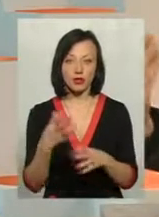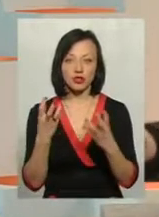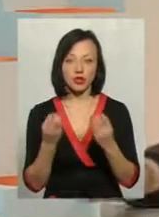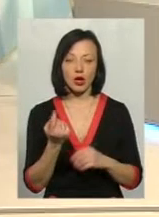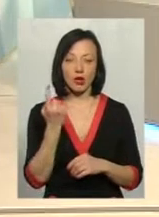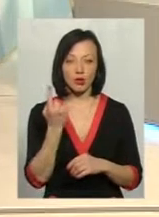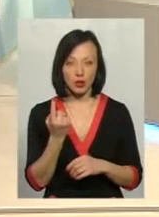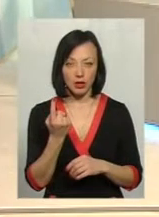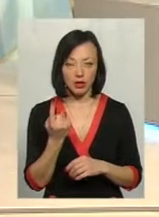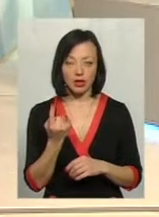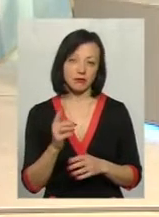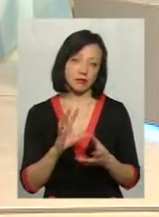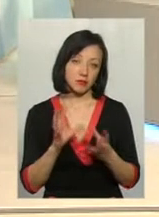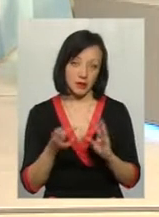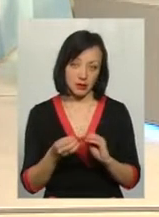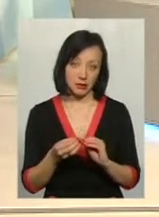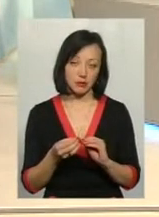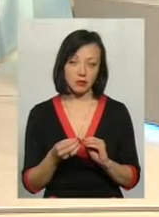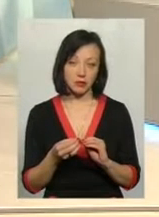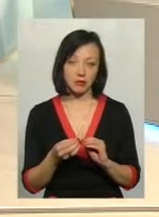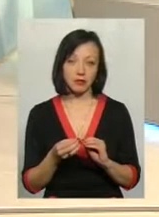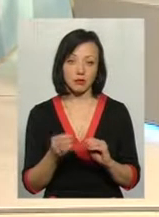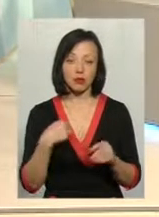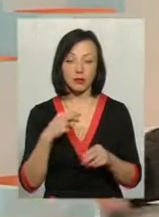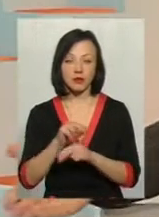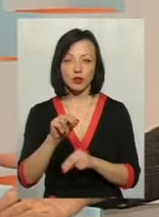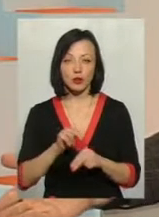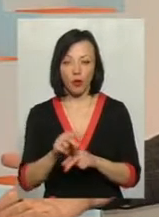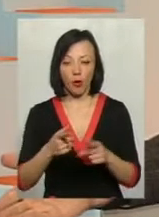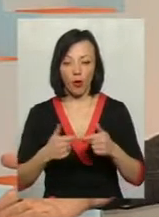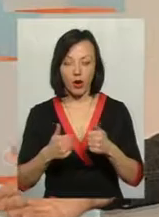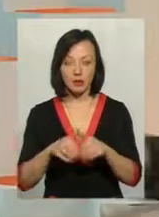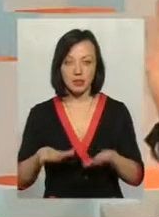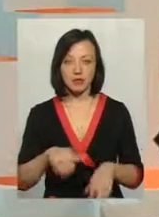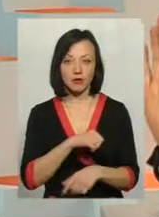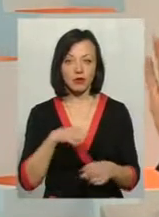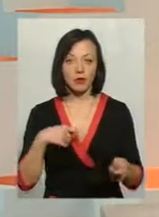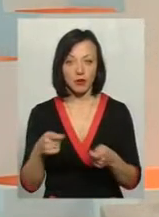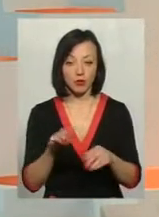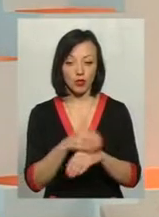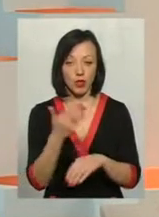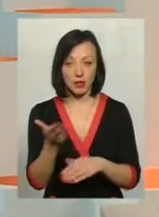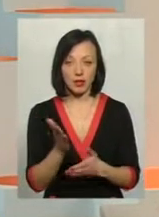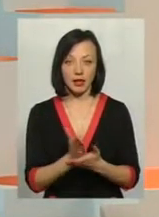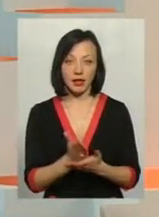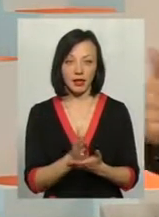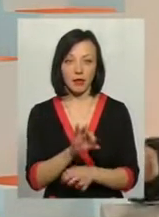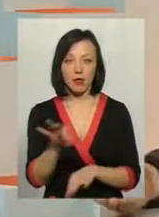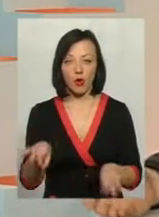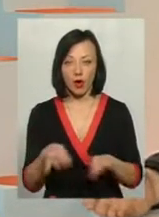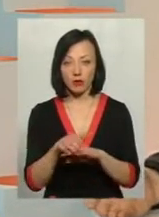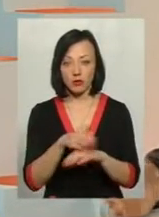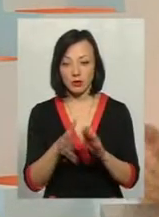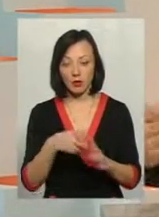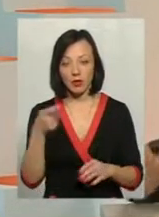одне, що, в принципі, при комунікації, що ми вчимо органи місцевого самоврядування. Ось, будь ласка, є типові проекти, будь